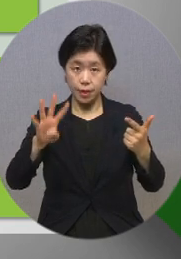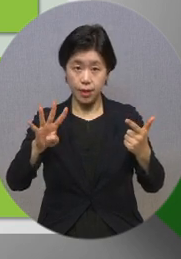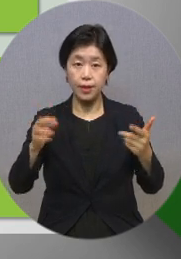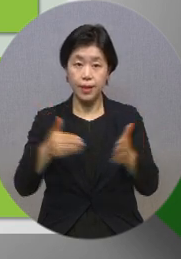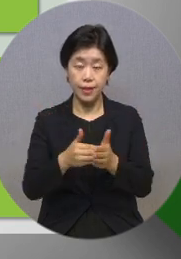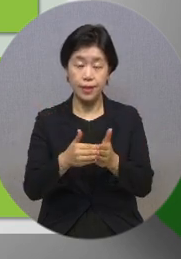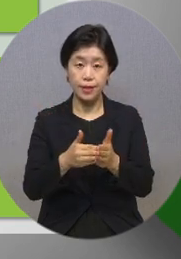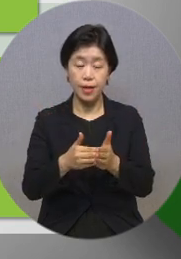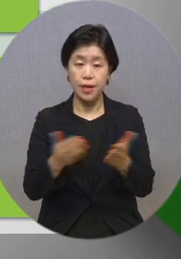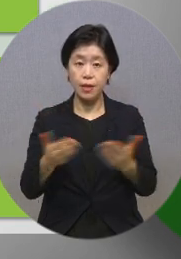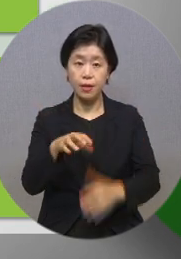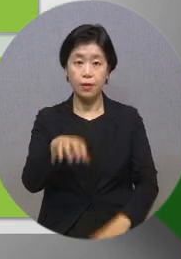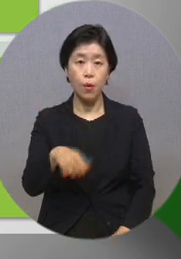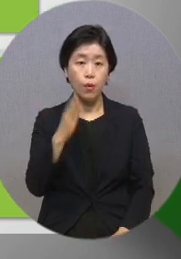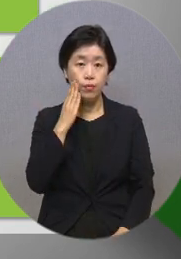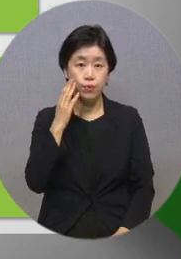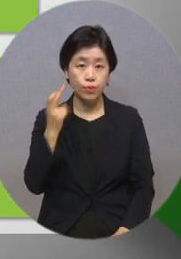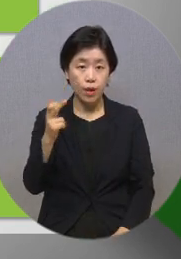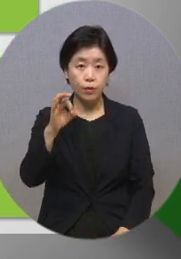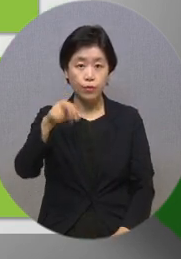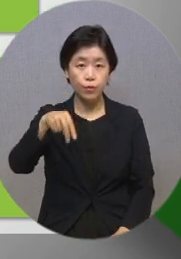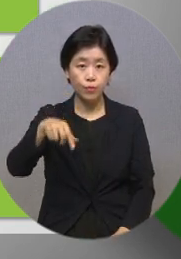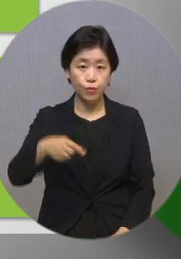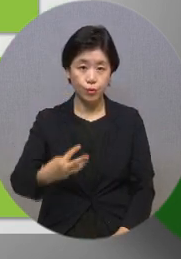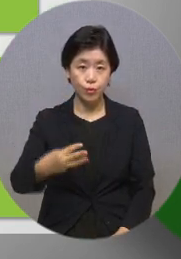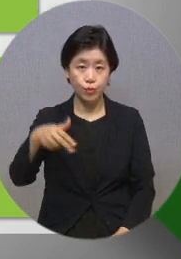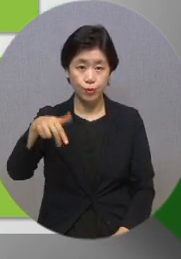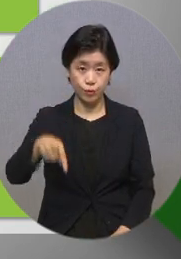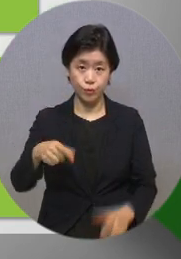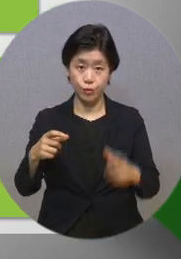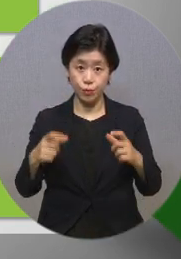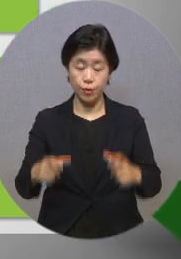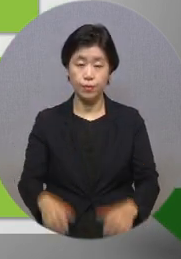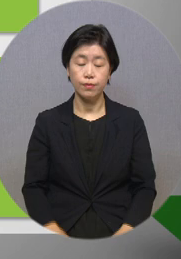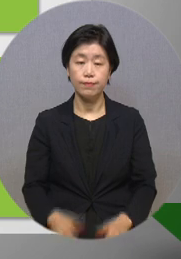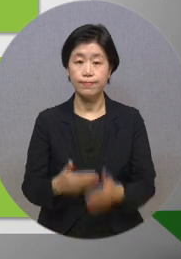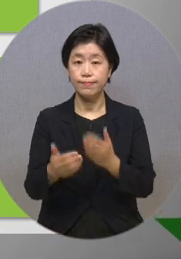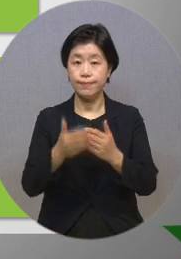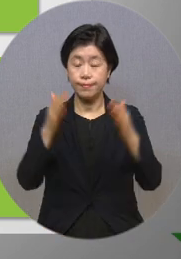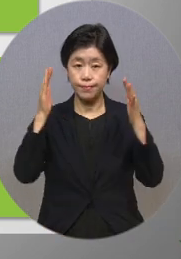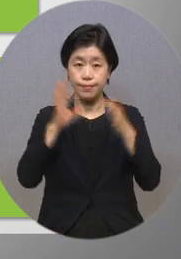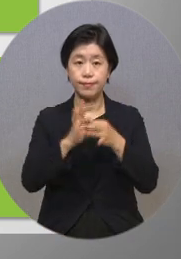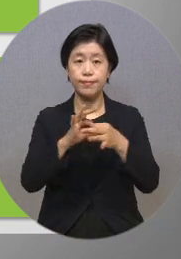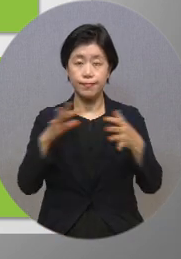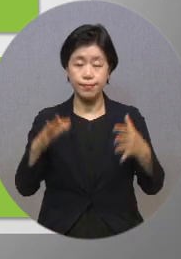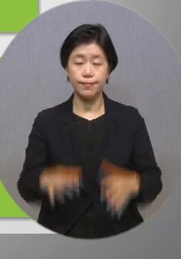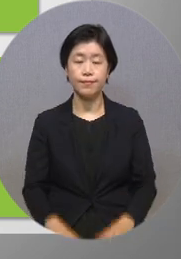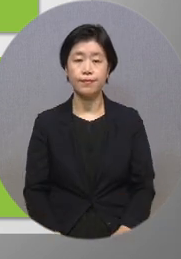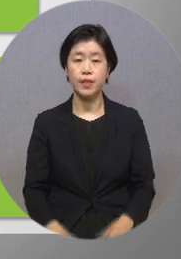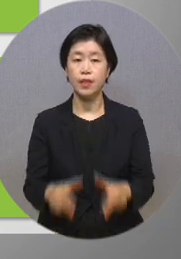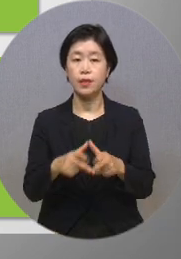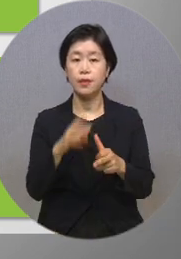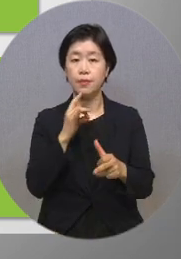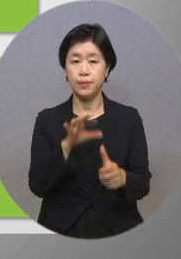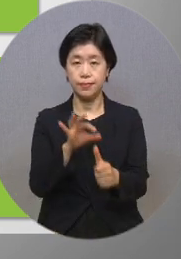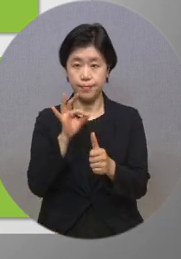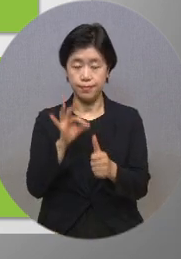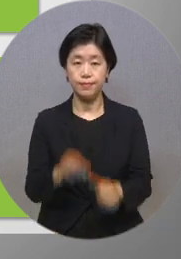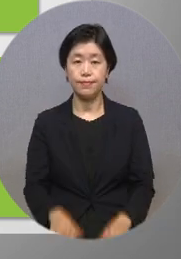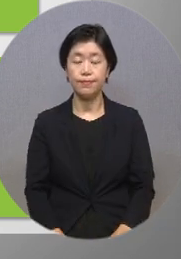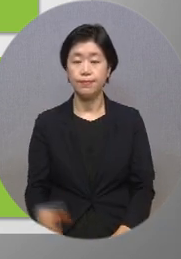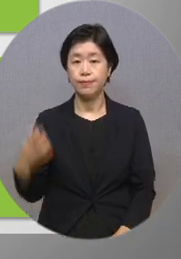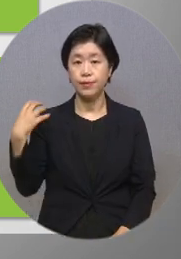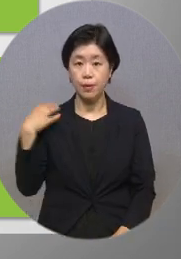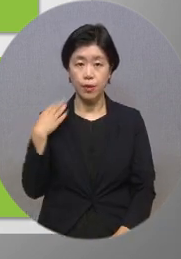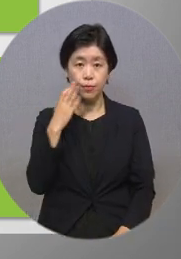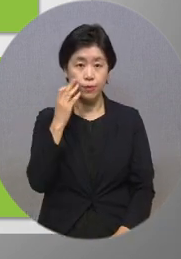울산광역시 울주군입니다. 경력과 학력은 무관하며 상용직을 채용합니다. 장애인만 채용하며